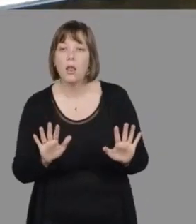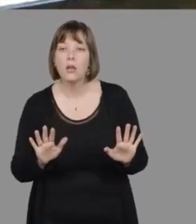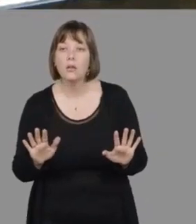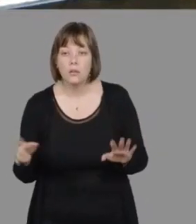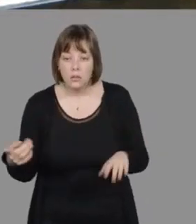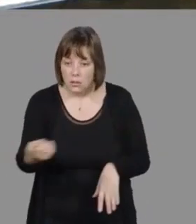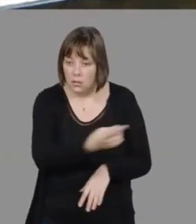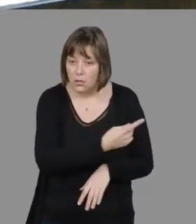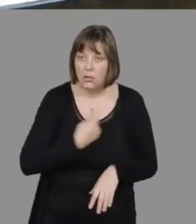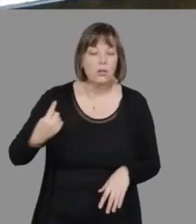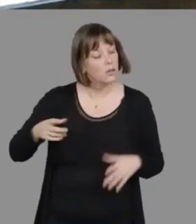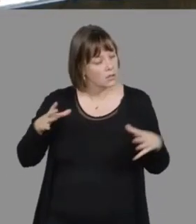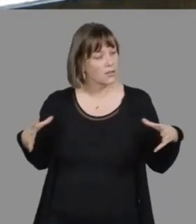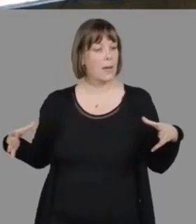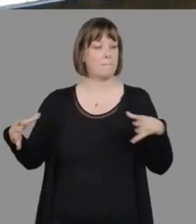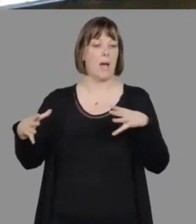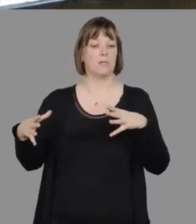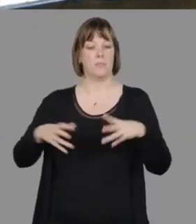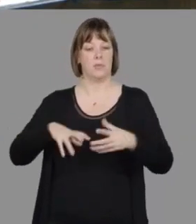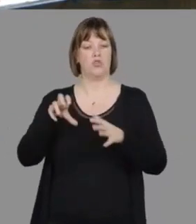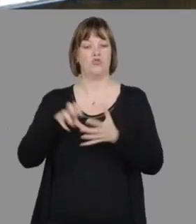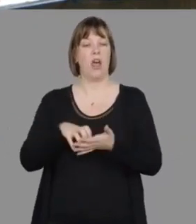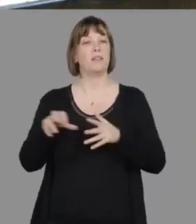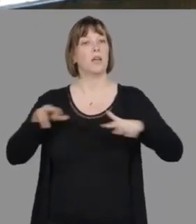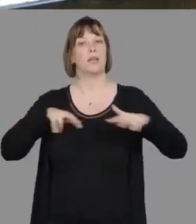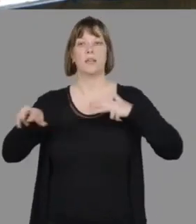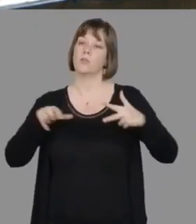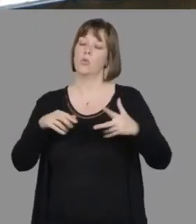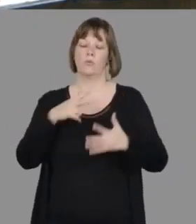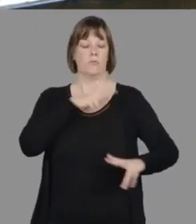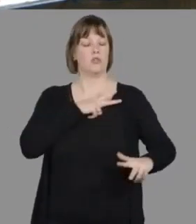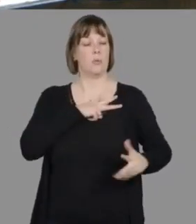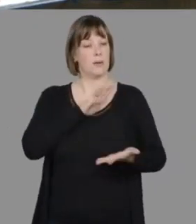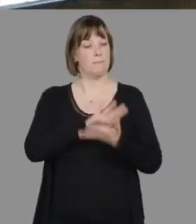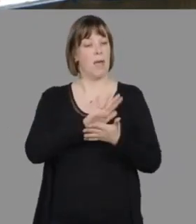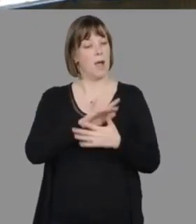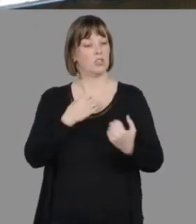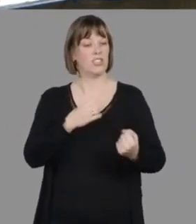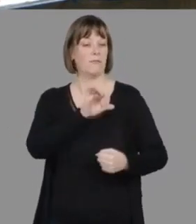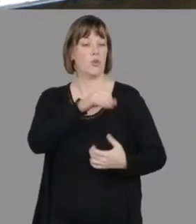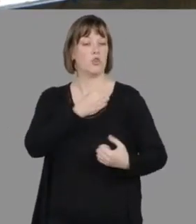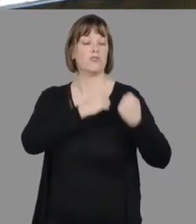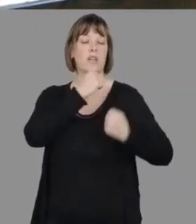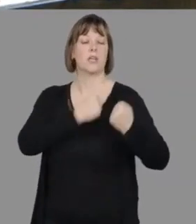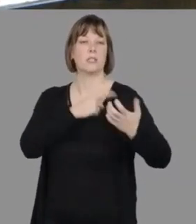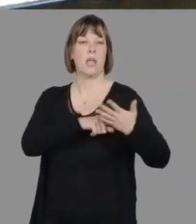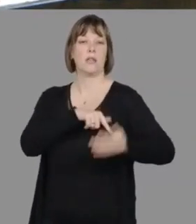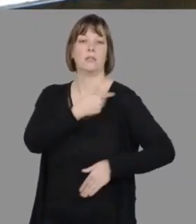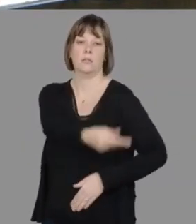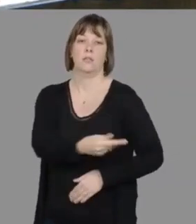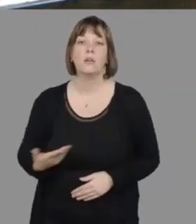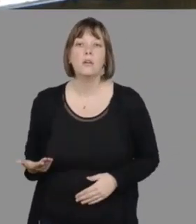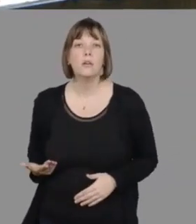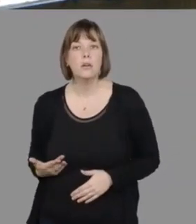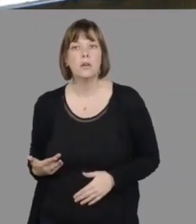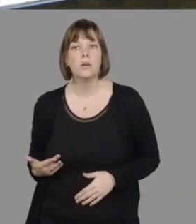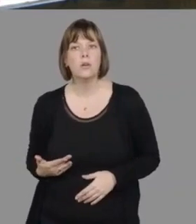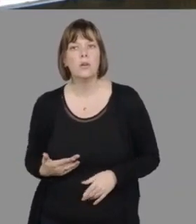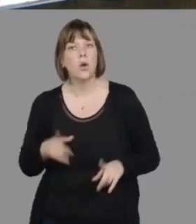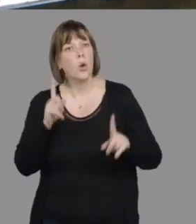Stadtregierung halten das Versprechen und geben Sicherheit in schwierigen Zeiten. Und wir lassen Sie mich